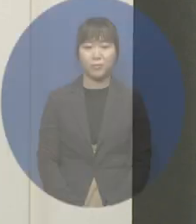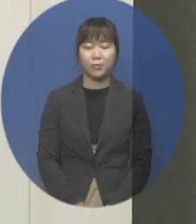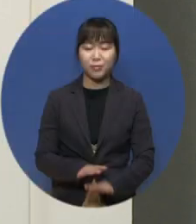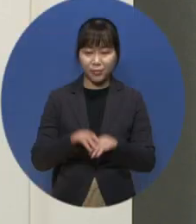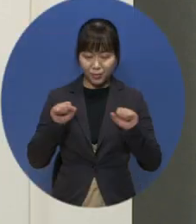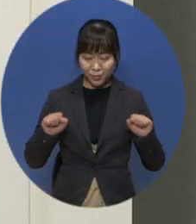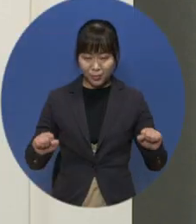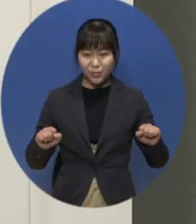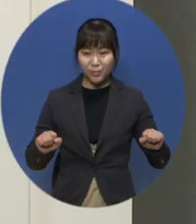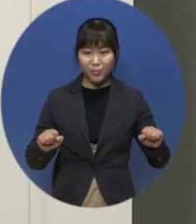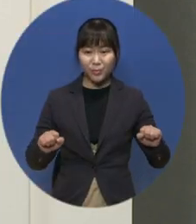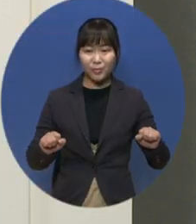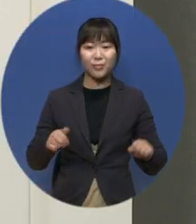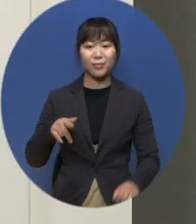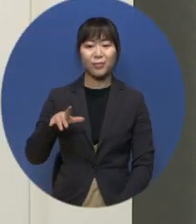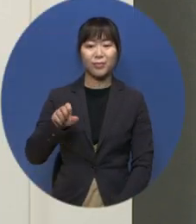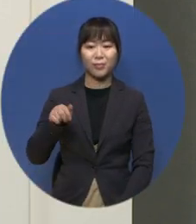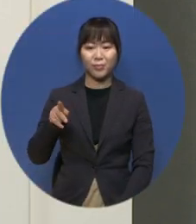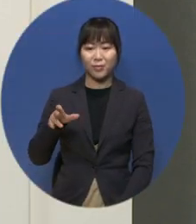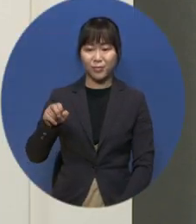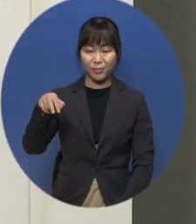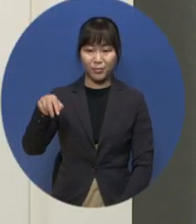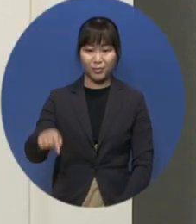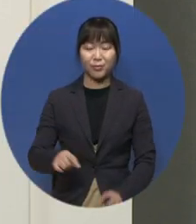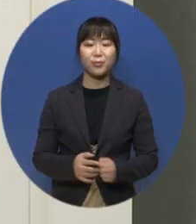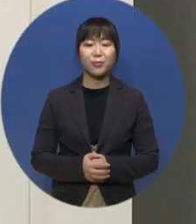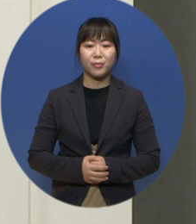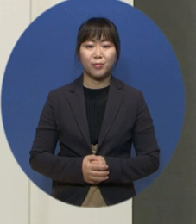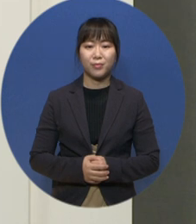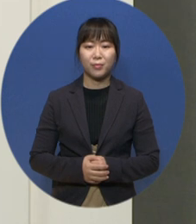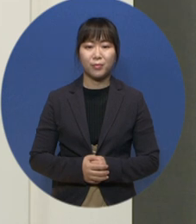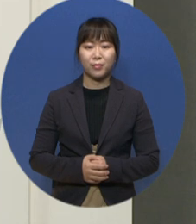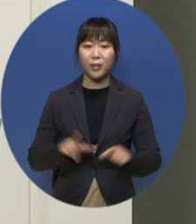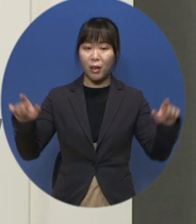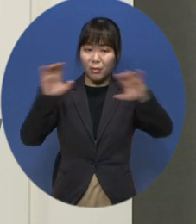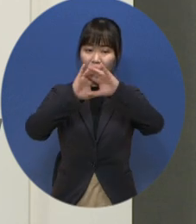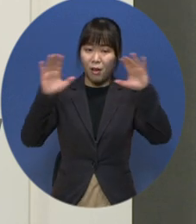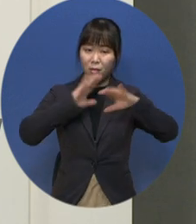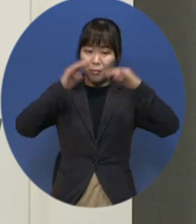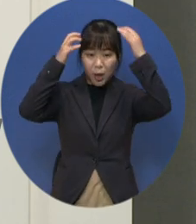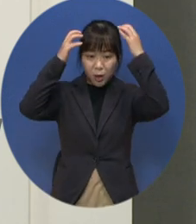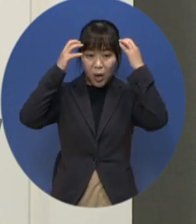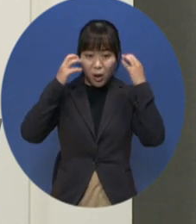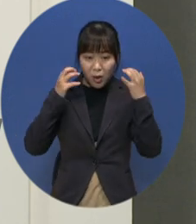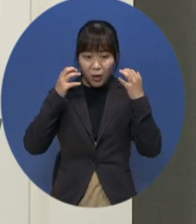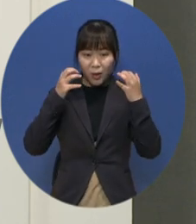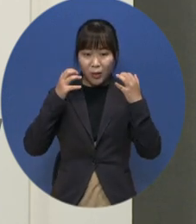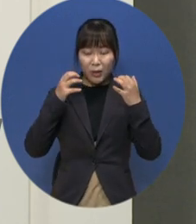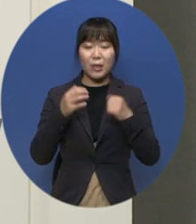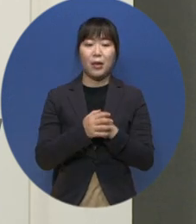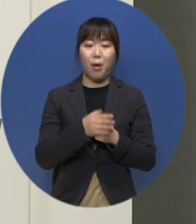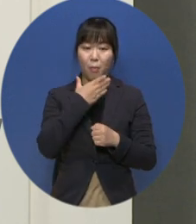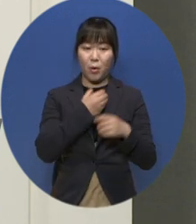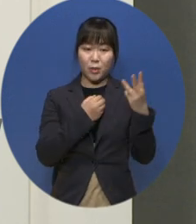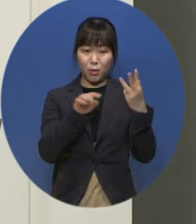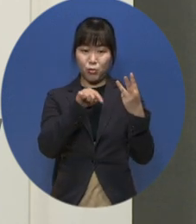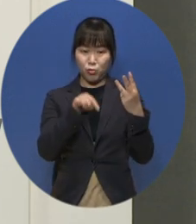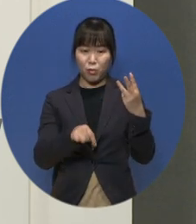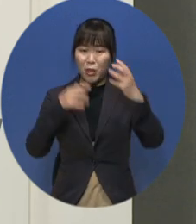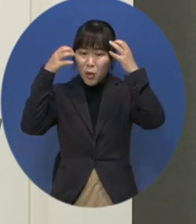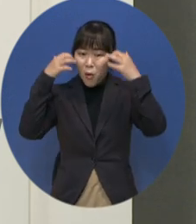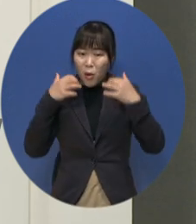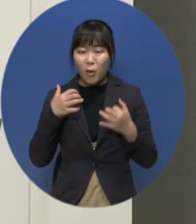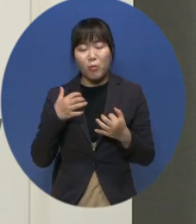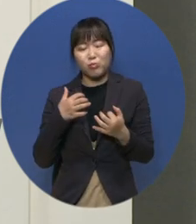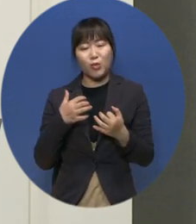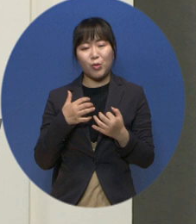안녕하세요. 정경수입니다. 아, 날씨가 무척 덥죠. 삼복 중에 더위라는 건 뭐 이루 말할